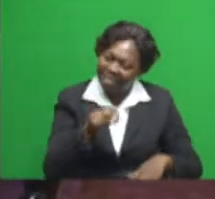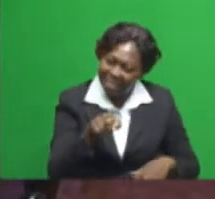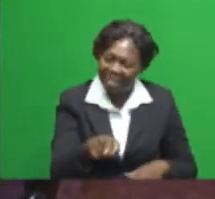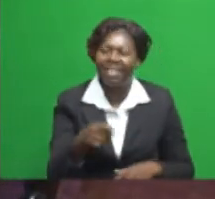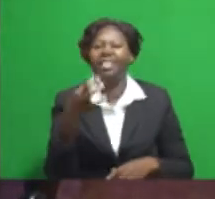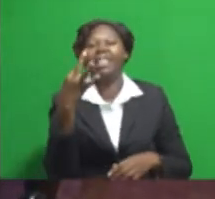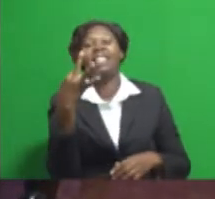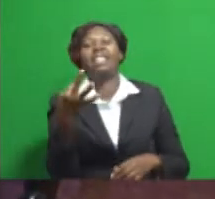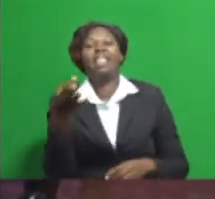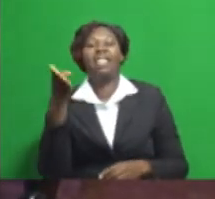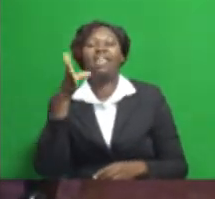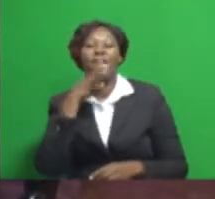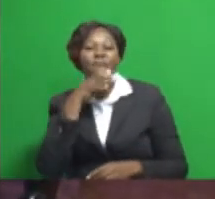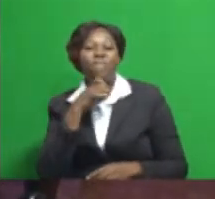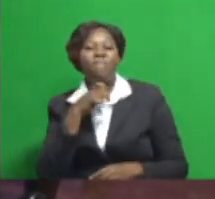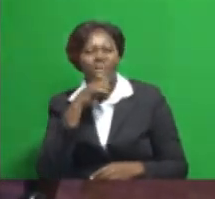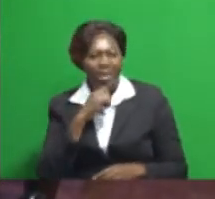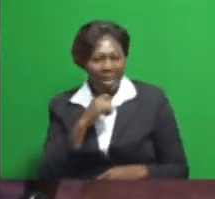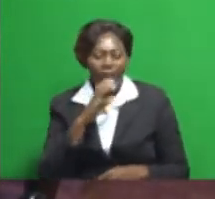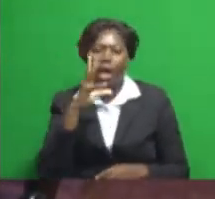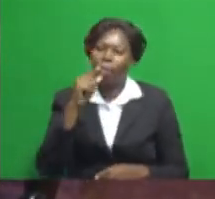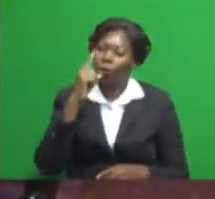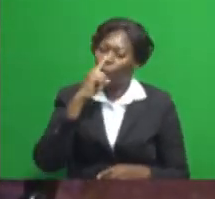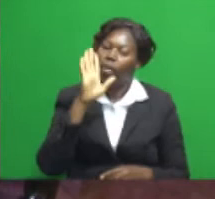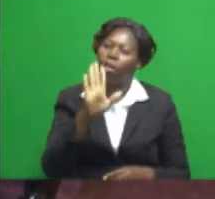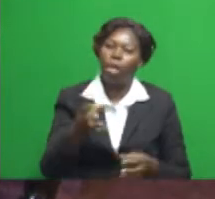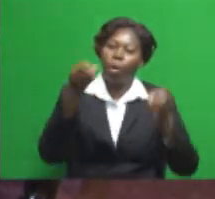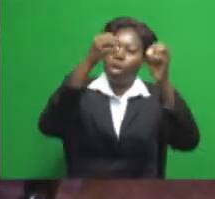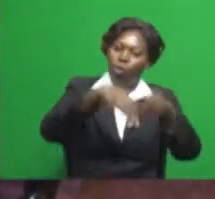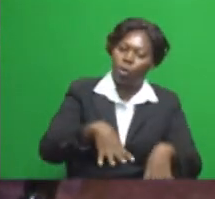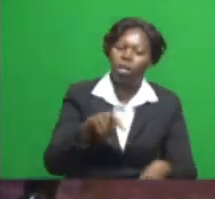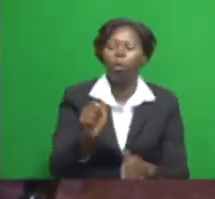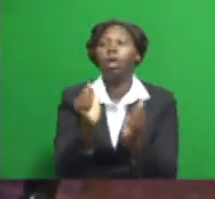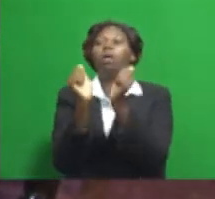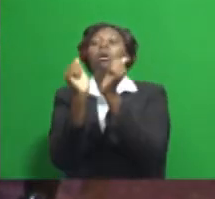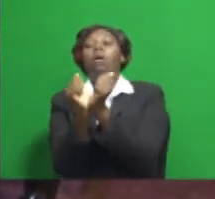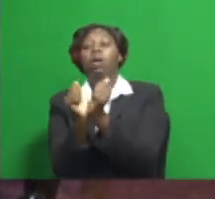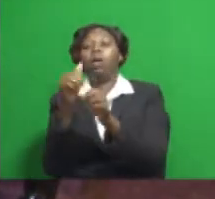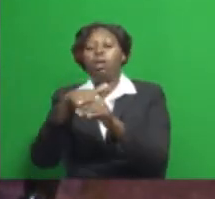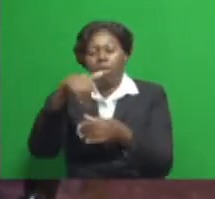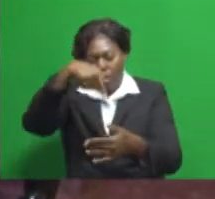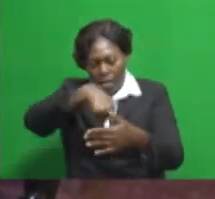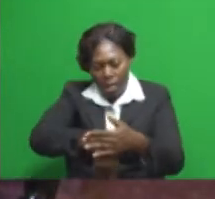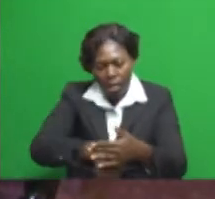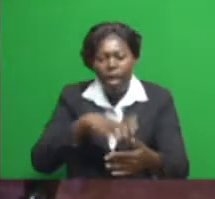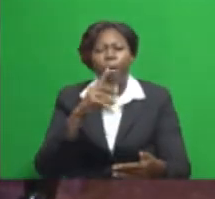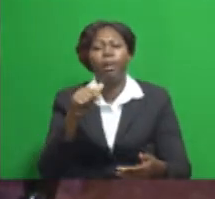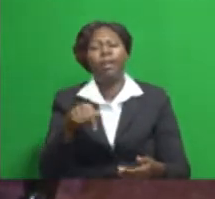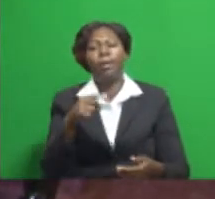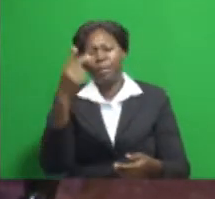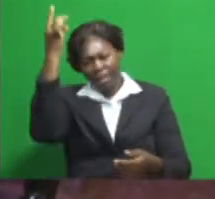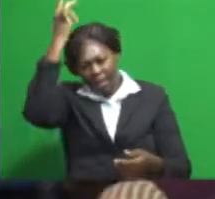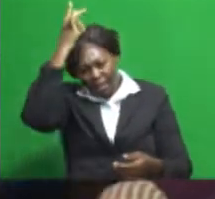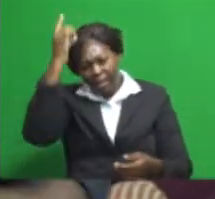but pavakakandwa vakakandwa vaine machengo sungwa, Hanzi kusvikira Nebhukadhinezari azoona moto maive ne